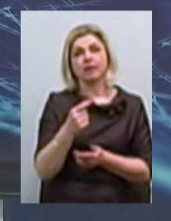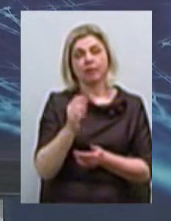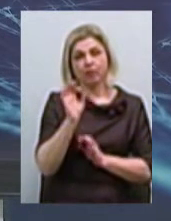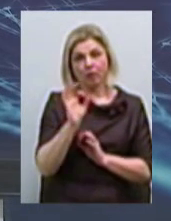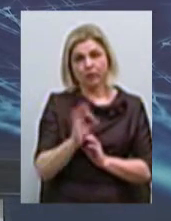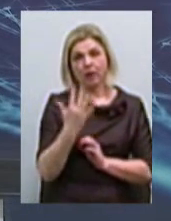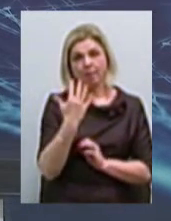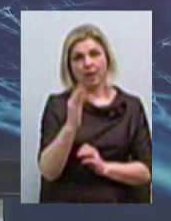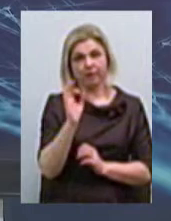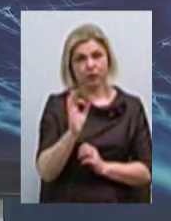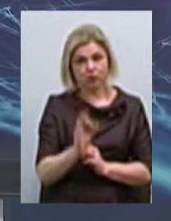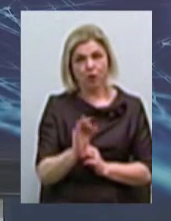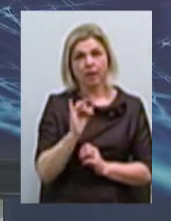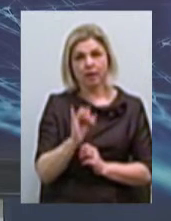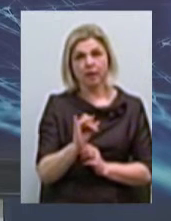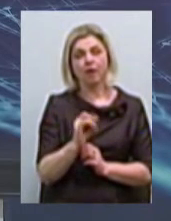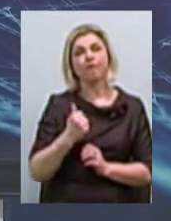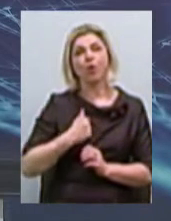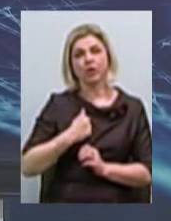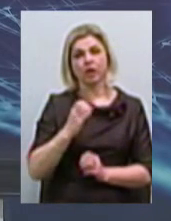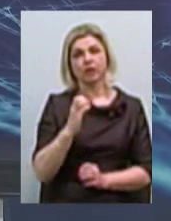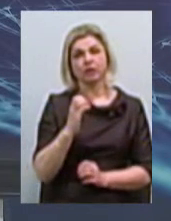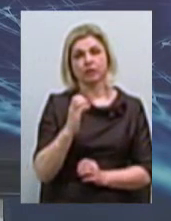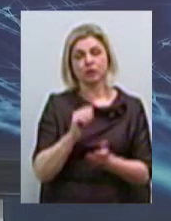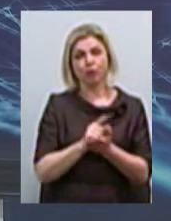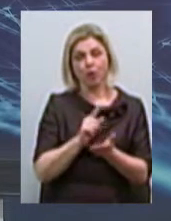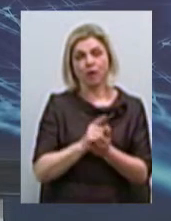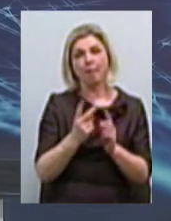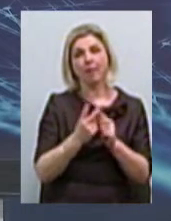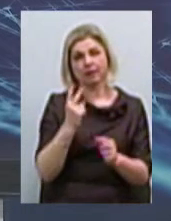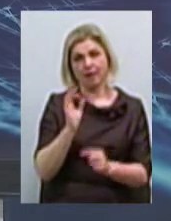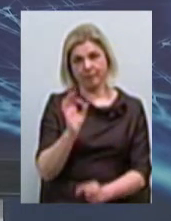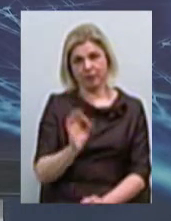складає 5% та військовим збором. Ставка збору 1,5%.